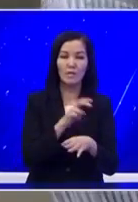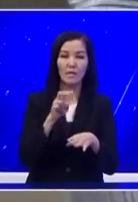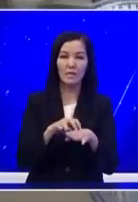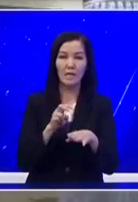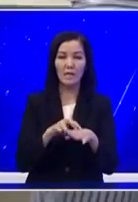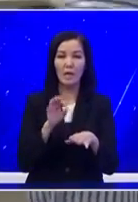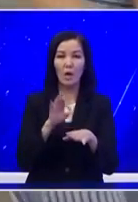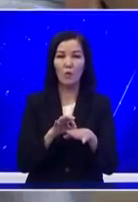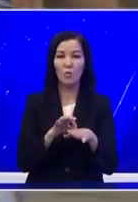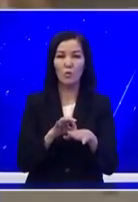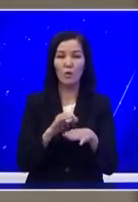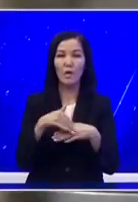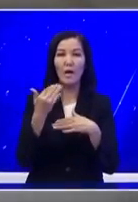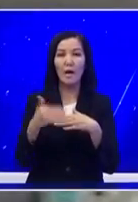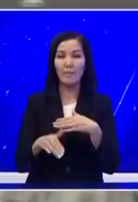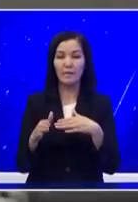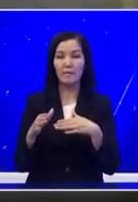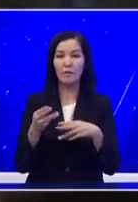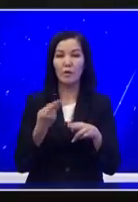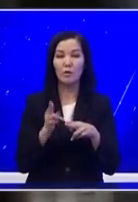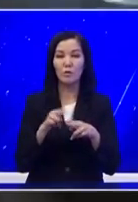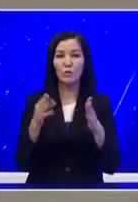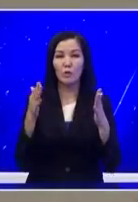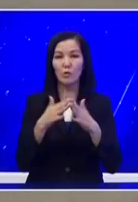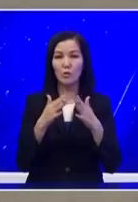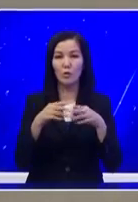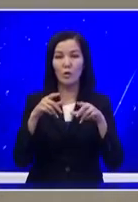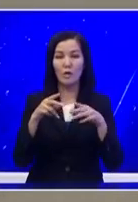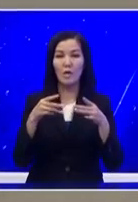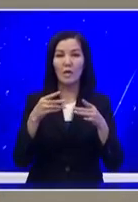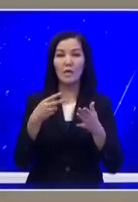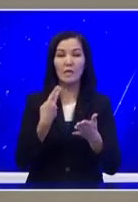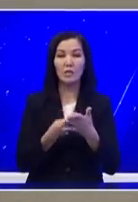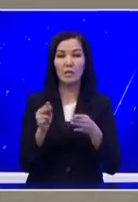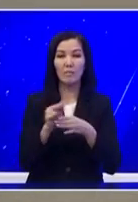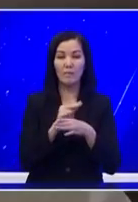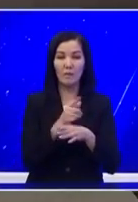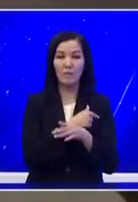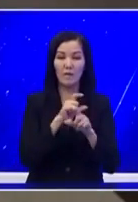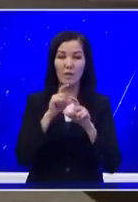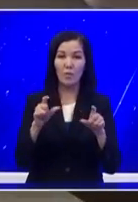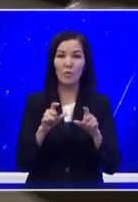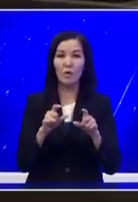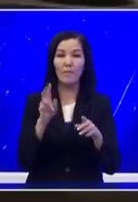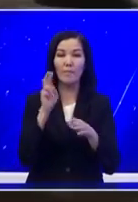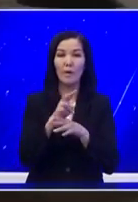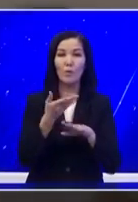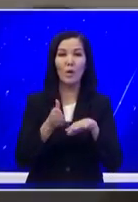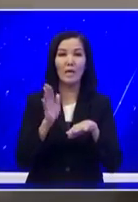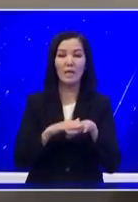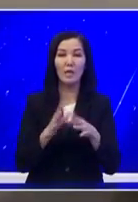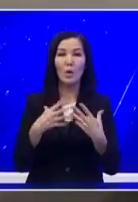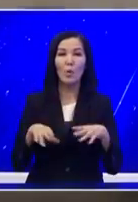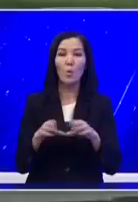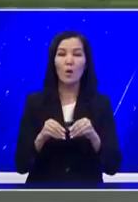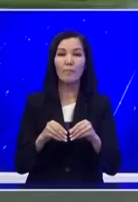науқастарға уақытылы жетіп үлгермей жатады. Үй жайында ем алушылар мен аурухана қызметіне жүгінгендерге жету қиын. қоғамдық көліктер